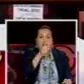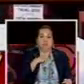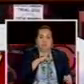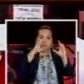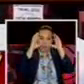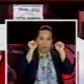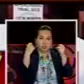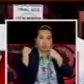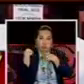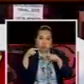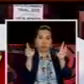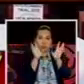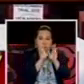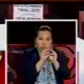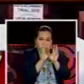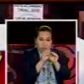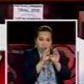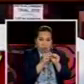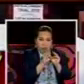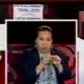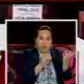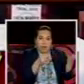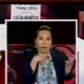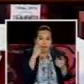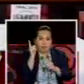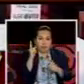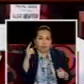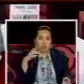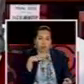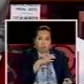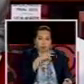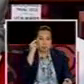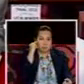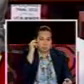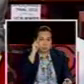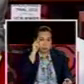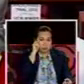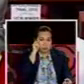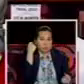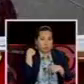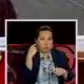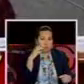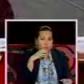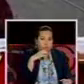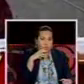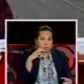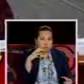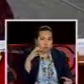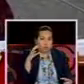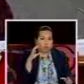ninyo nandun si Congressman Neil Tupas? Your Honor? Nandun sa caucus